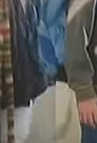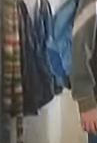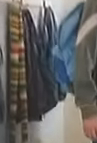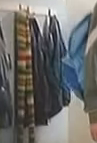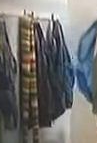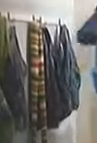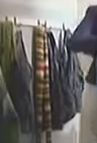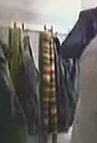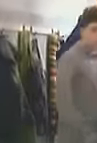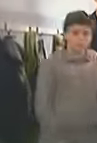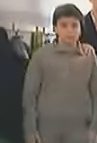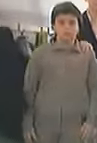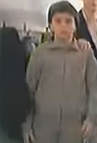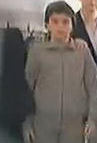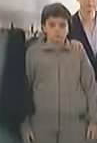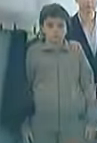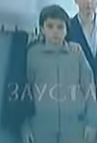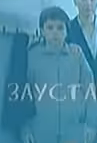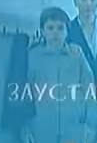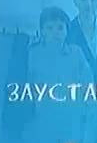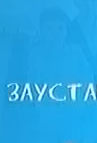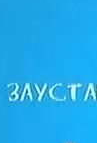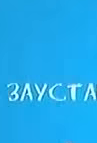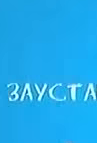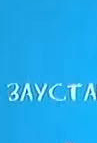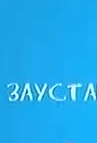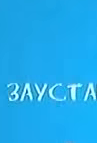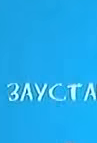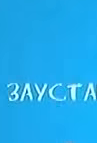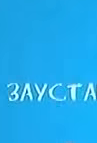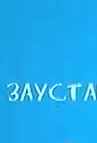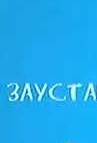samo. Zaustavimo nasilje zajedno.